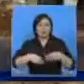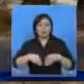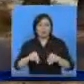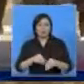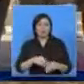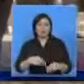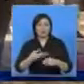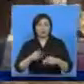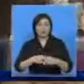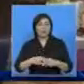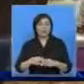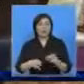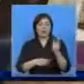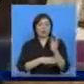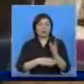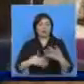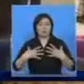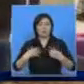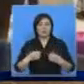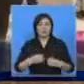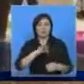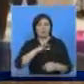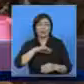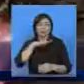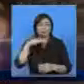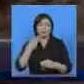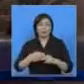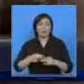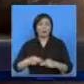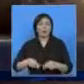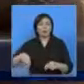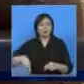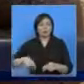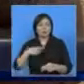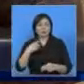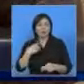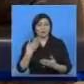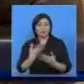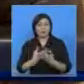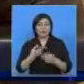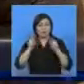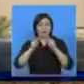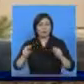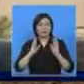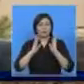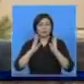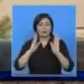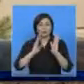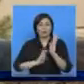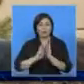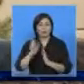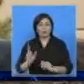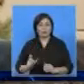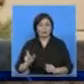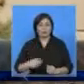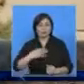қылқан жапырақты ағаштың адам денсаулығына берер пайдасы да мол. Мектеп басшысының сөзінше, мұндай шырша бағының бой көтеруі жергілікті тұрғындар үшін